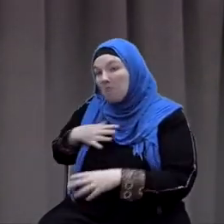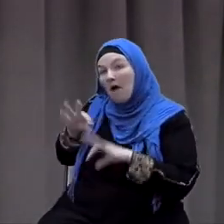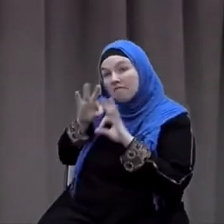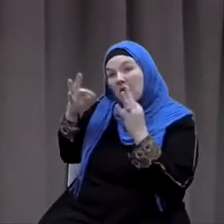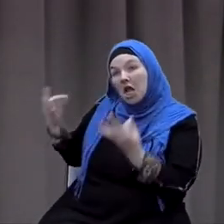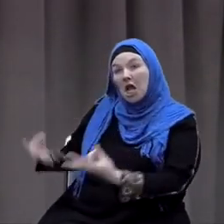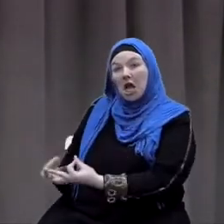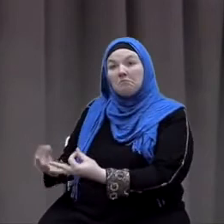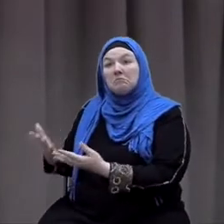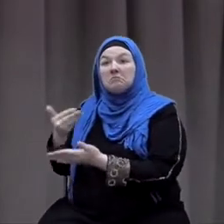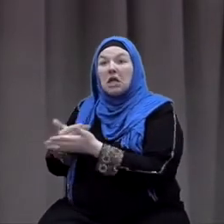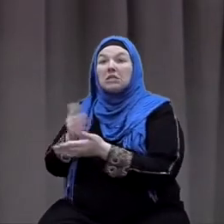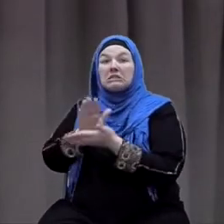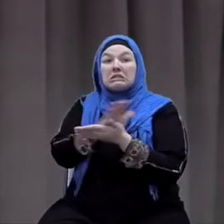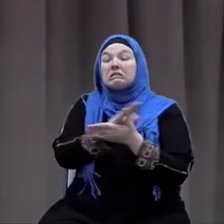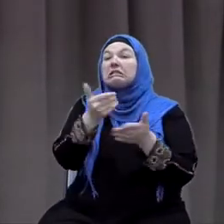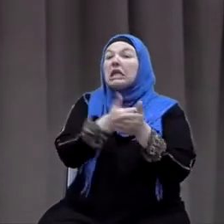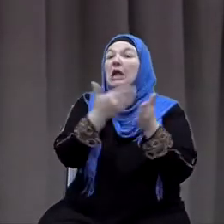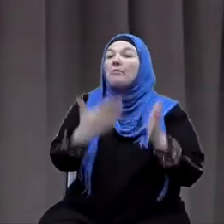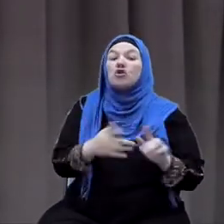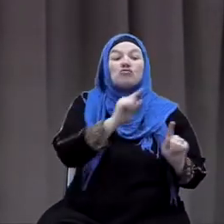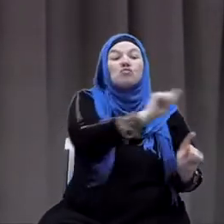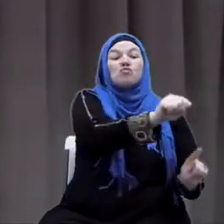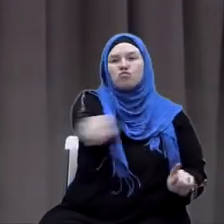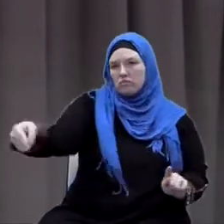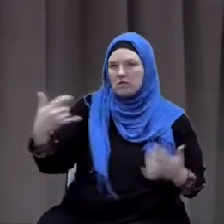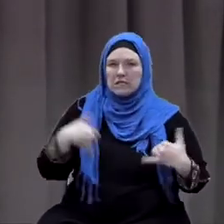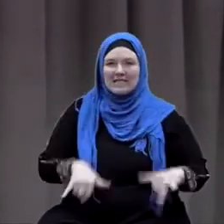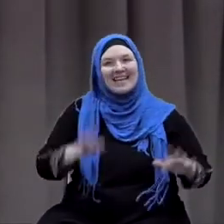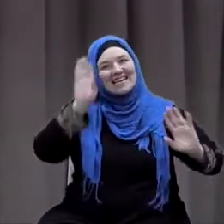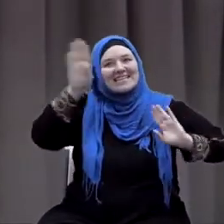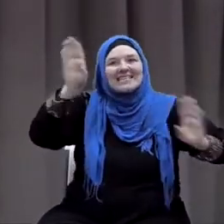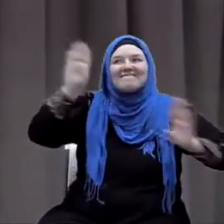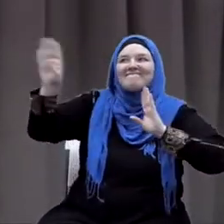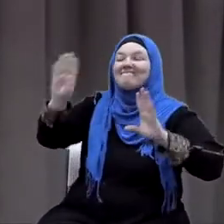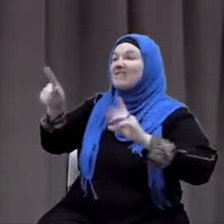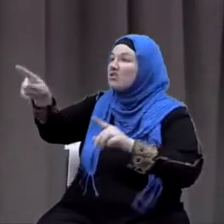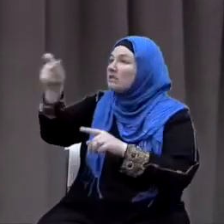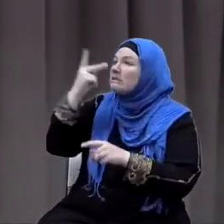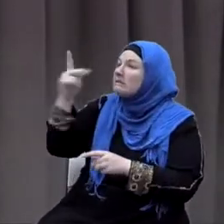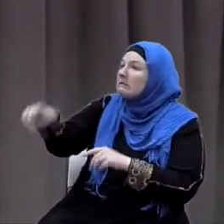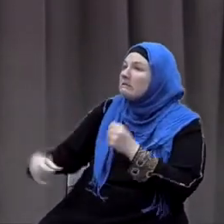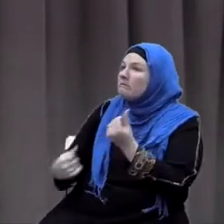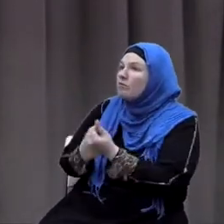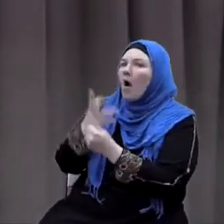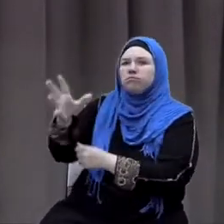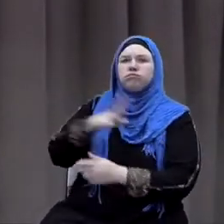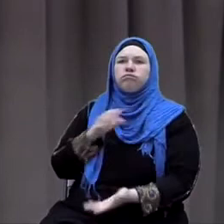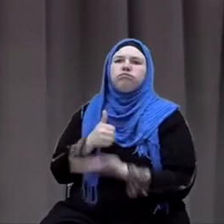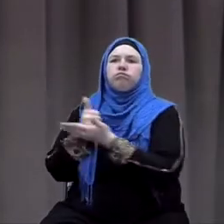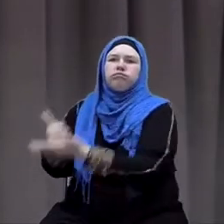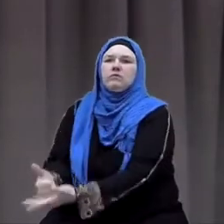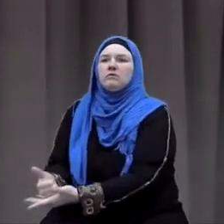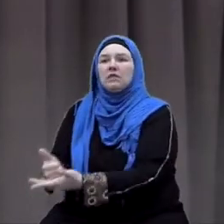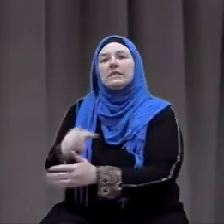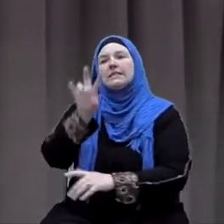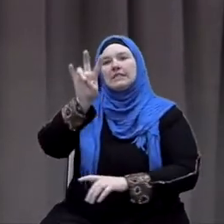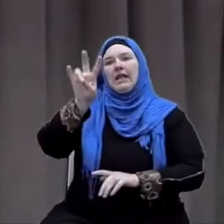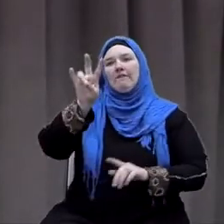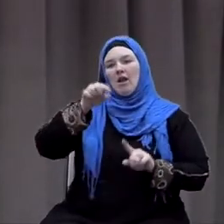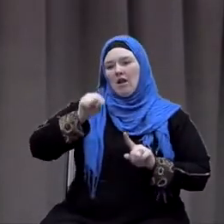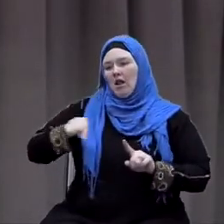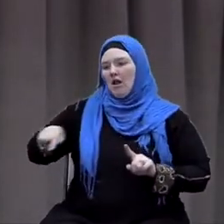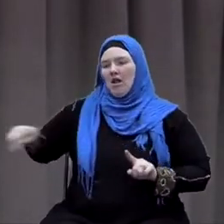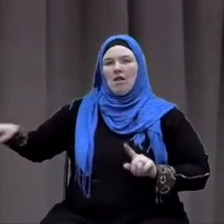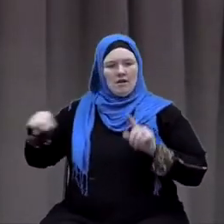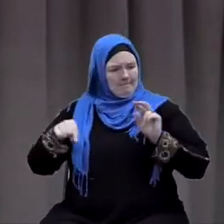الْجُنُبْ, and the neighbor in proximity who lives next door, up to 7 neighbors